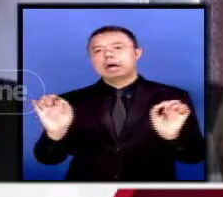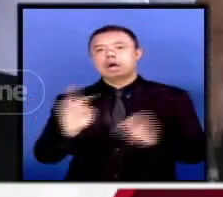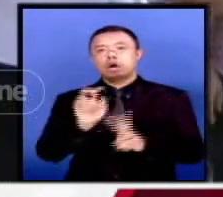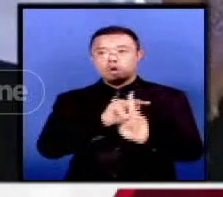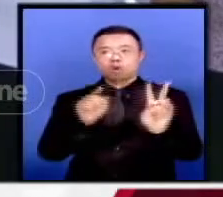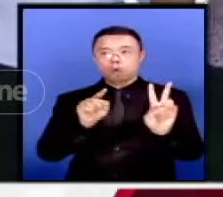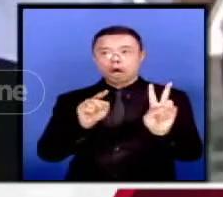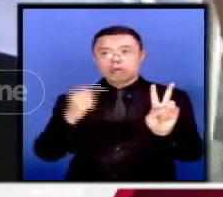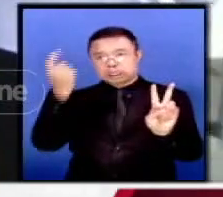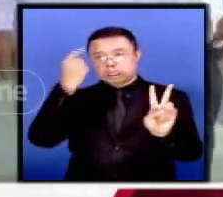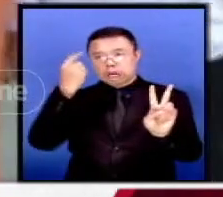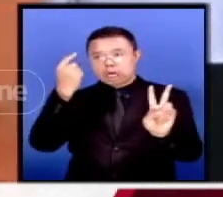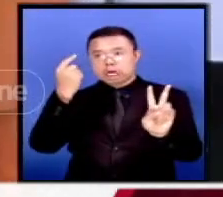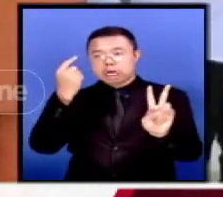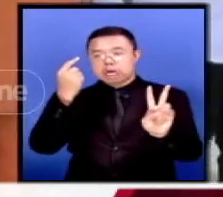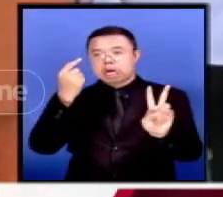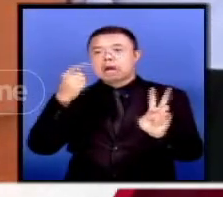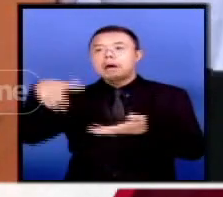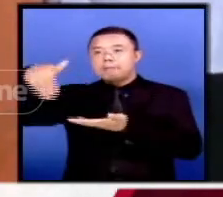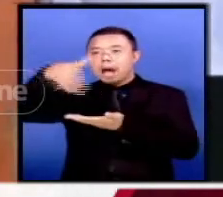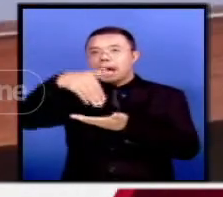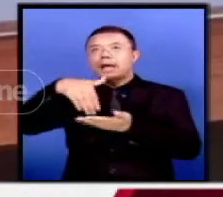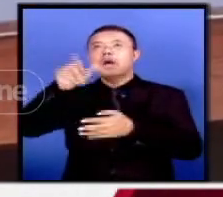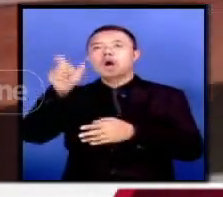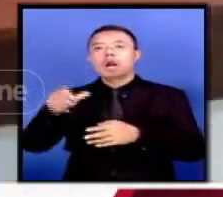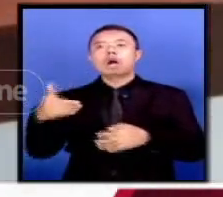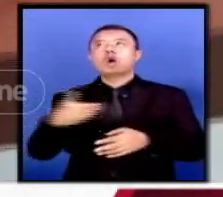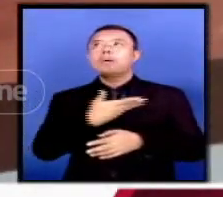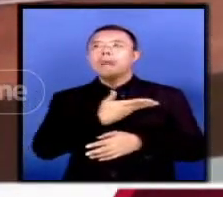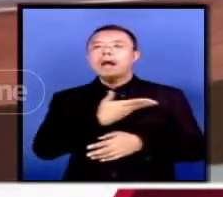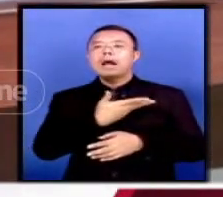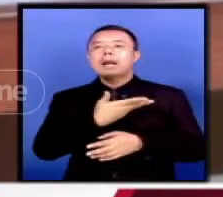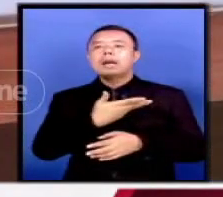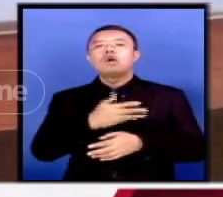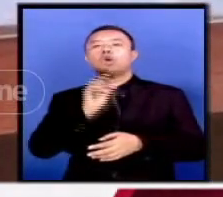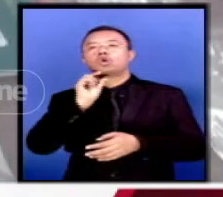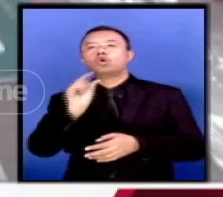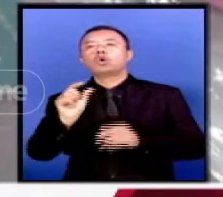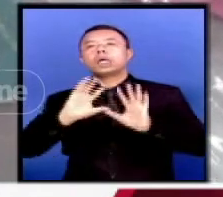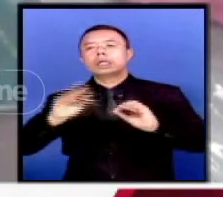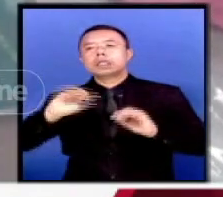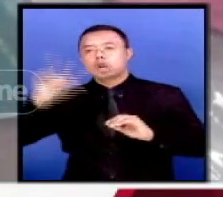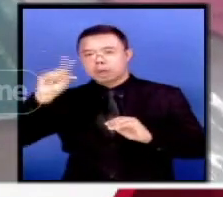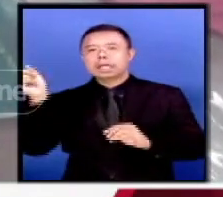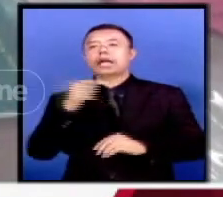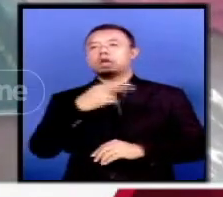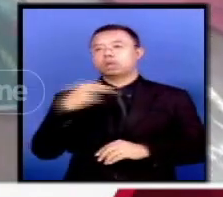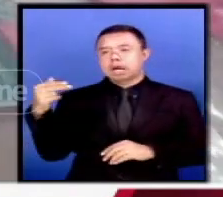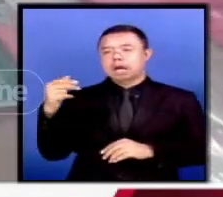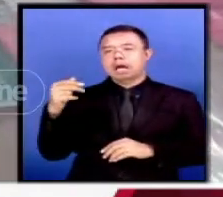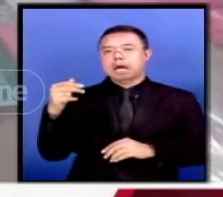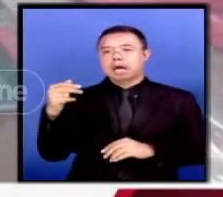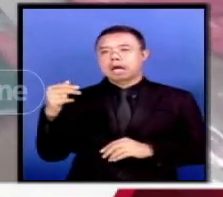Kedua pelaku melakukan perekrutan terhadap korban sebagai calon pekerja migran Indonesia atau